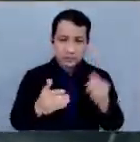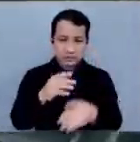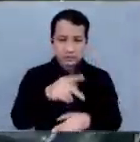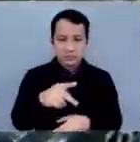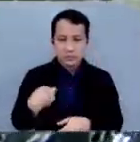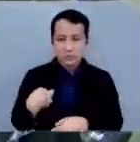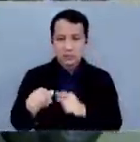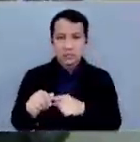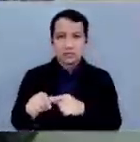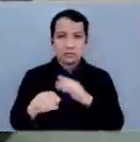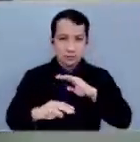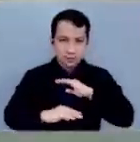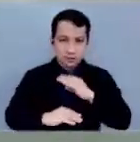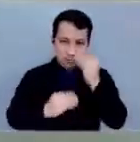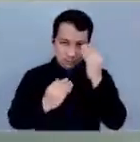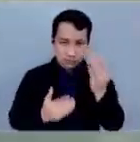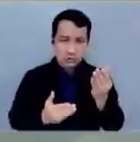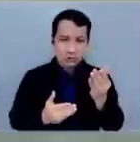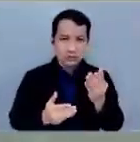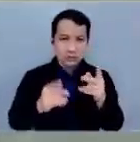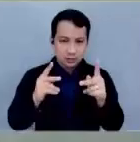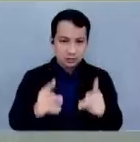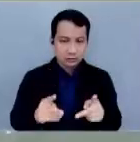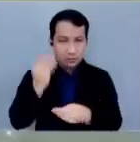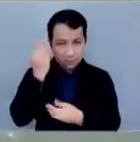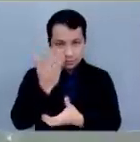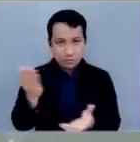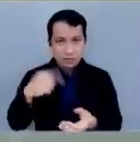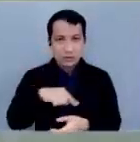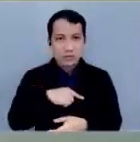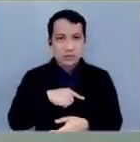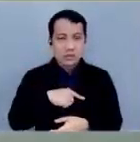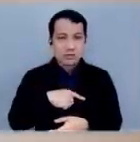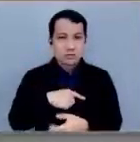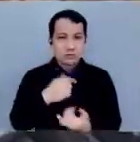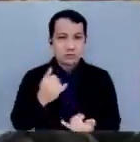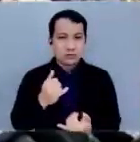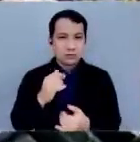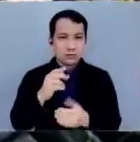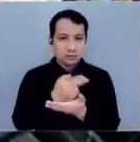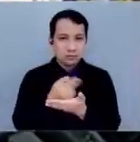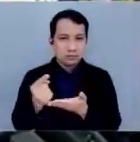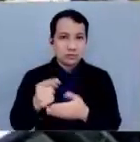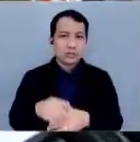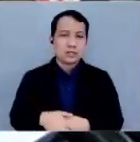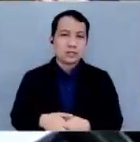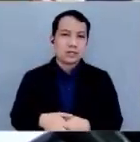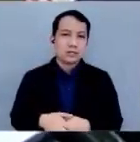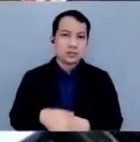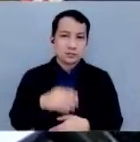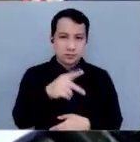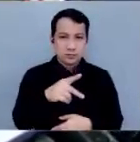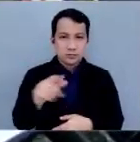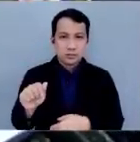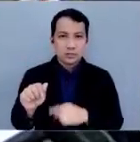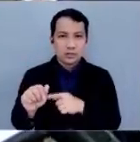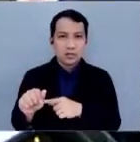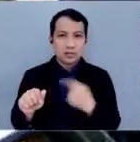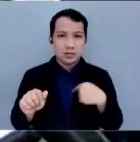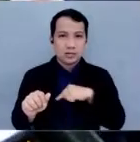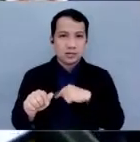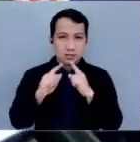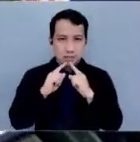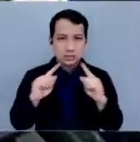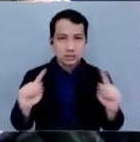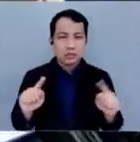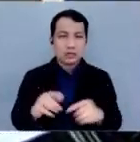sapat ang bilang ng kanilang mga tauhan, lalo't walang pinayagang mag-leave ngayong Semana Santa. Sa PPA, tayo ay nagdeklara ng